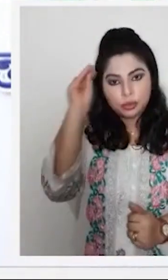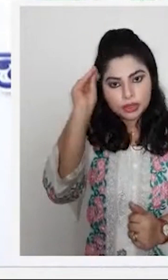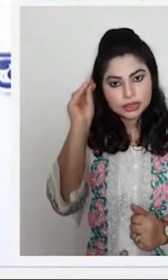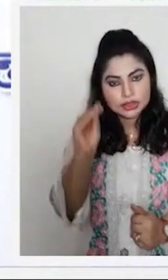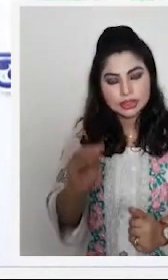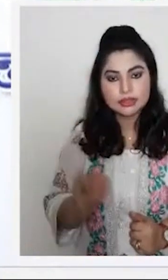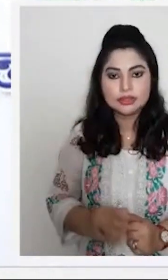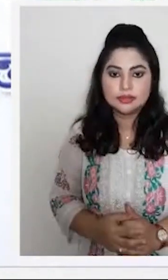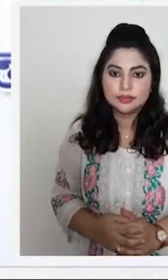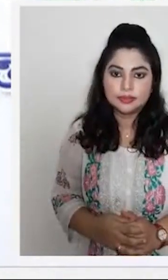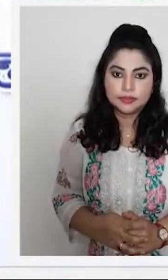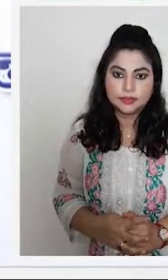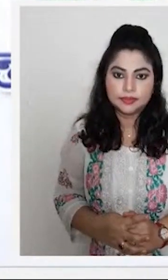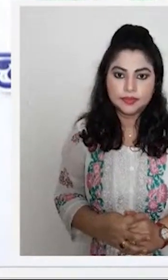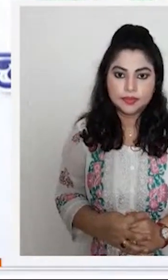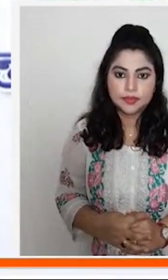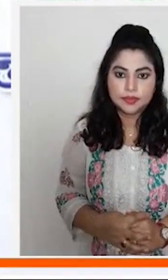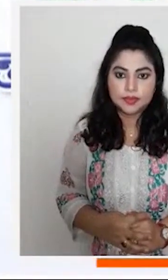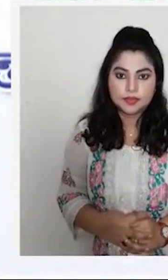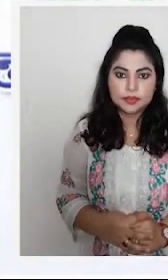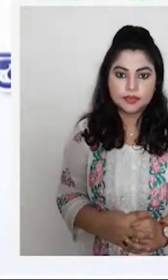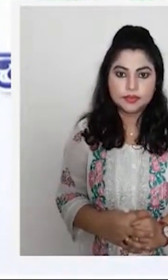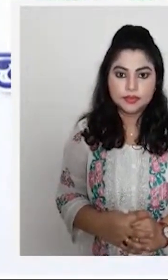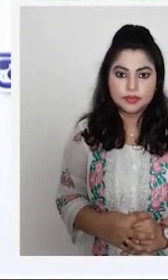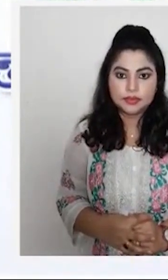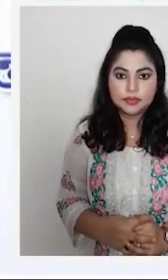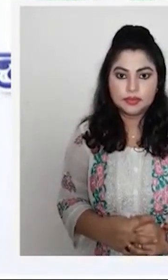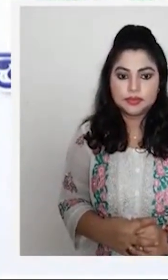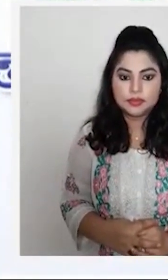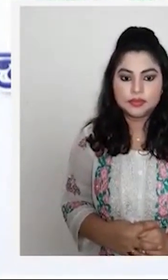রাখার জন্য, থাকার জন্য উদ্বুদ্ধ করবেন। সবাইকে অনেক অনেক ধন্যবাদ। আসসালামু আলাইকুম।